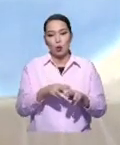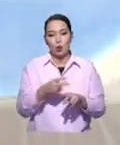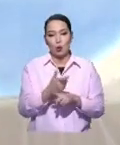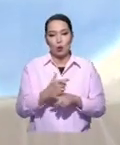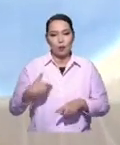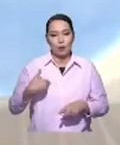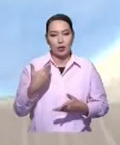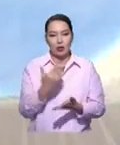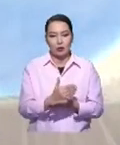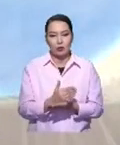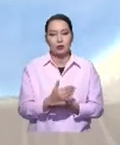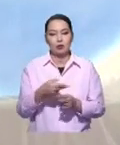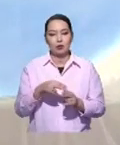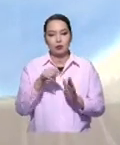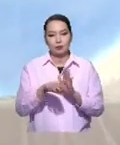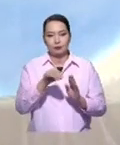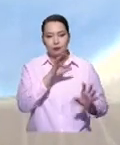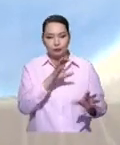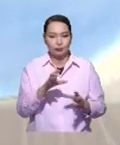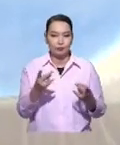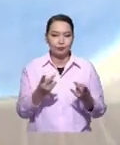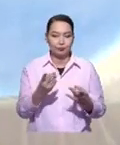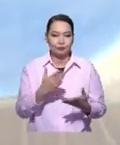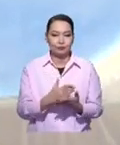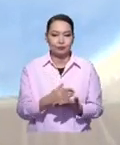местный қызылордадан кеватқан тұз, және